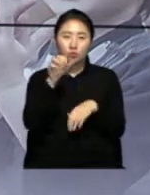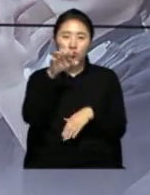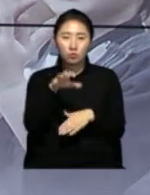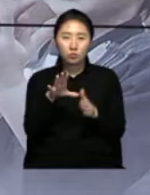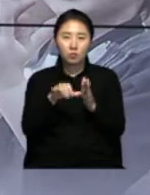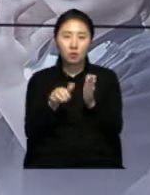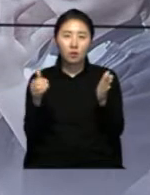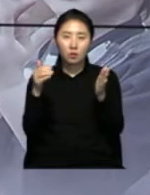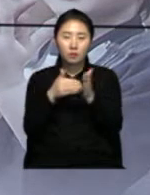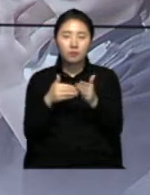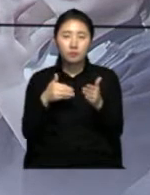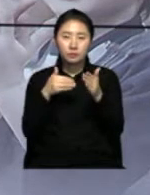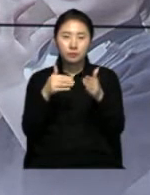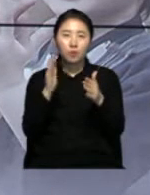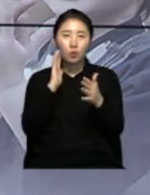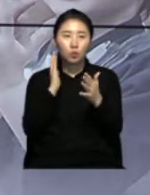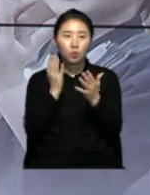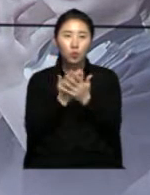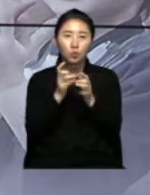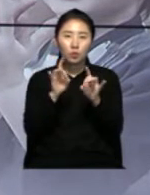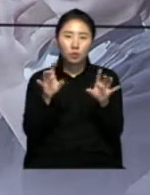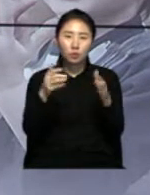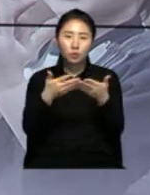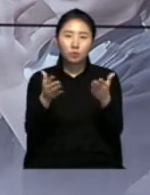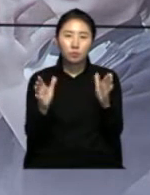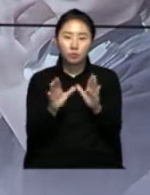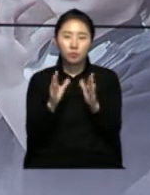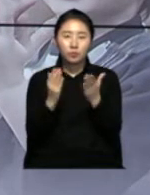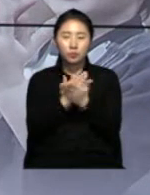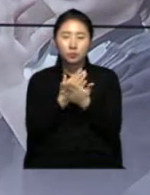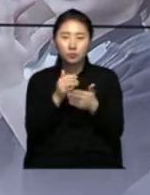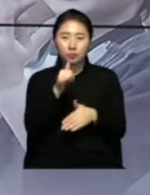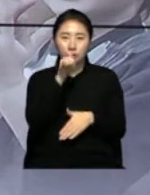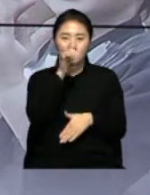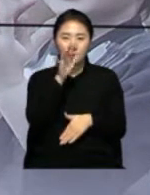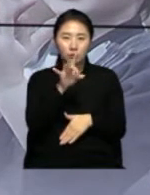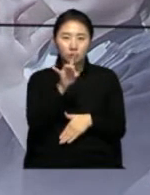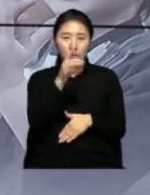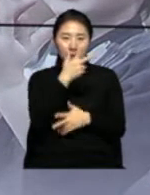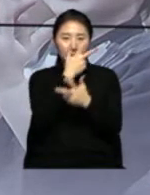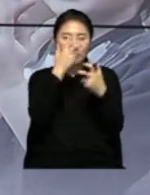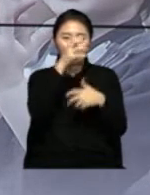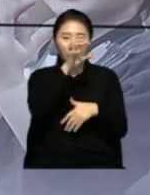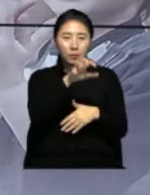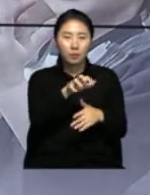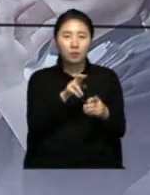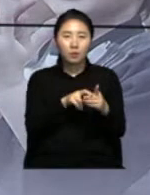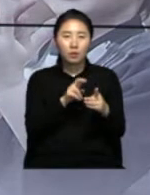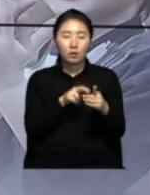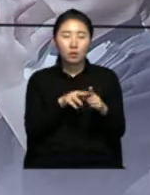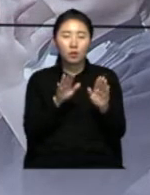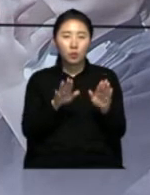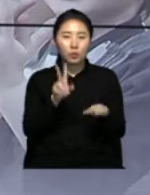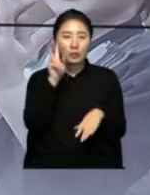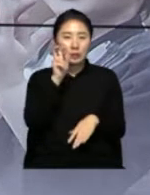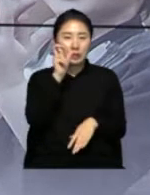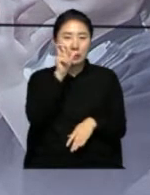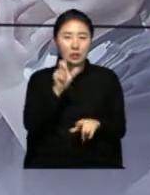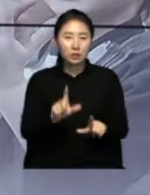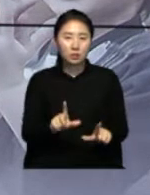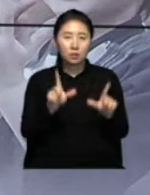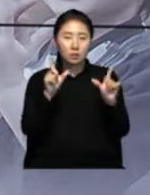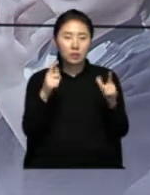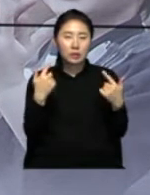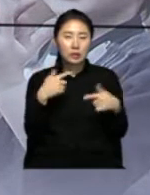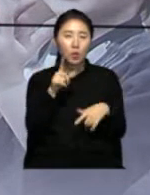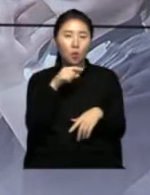진행됩니다. 서초구는 각 동별 프로그램이 있는데요. 먼저 잠원동 주민센터에서는 오는 25일까지